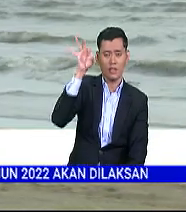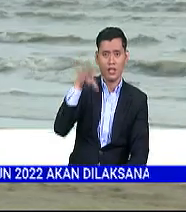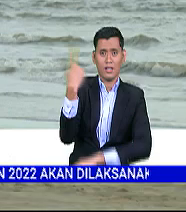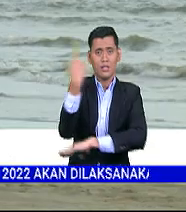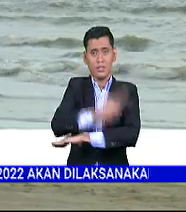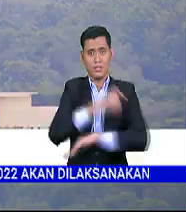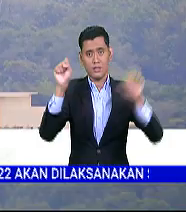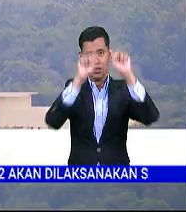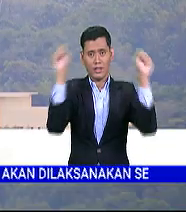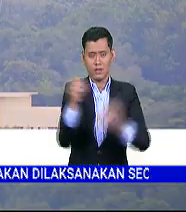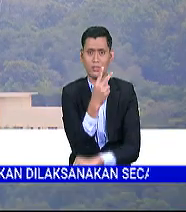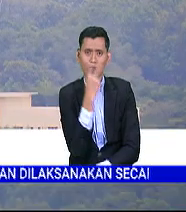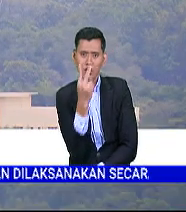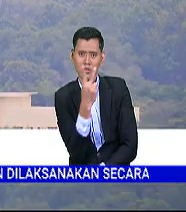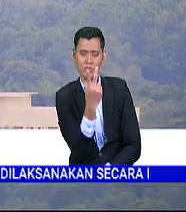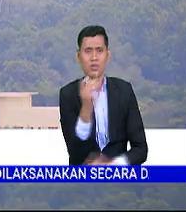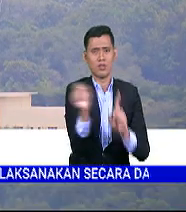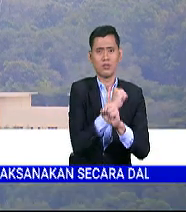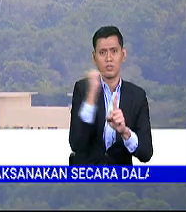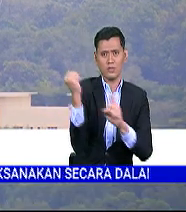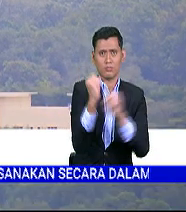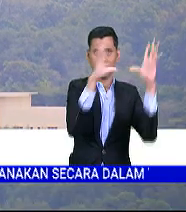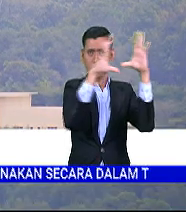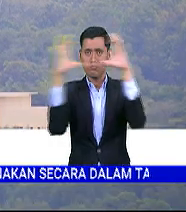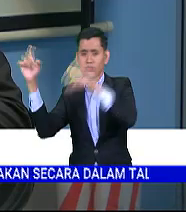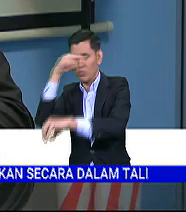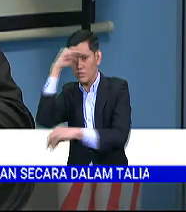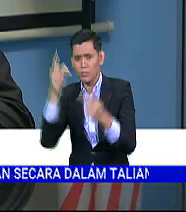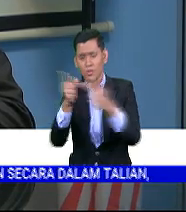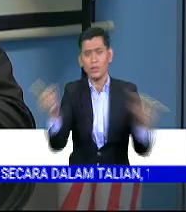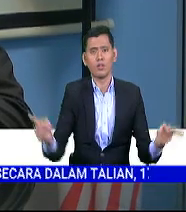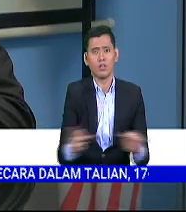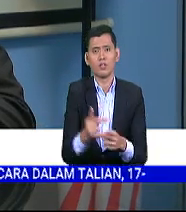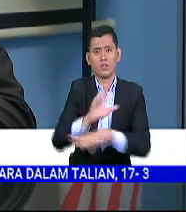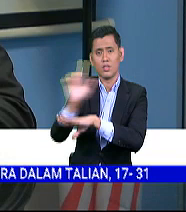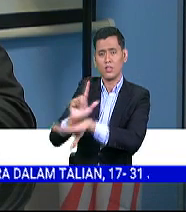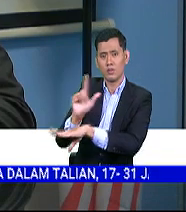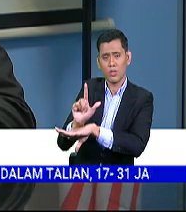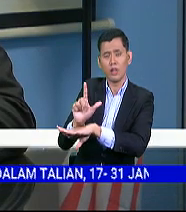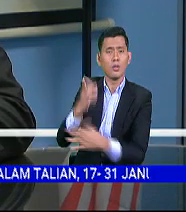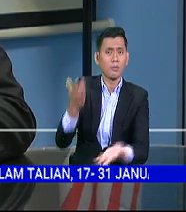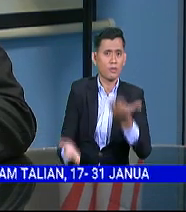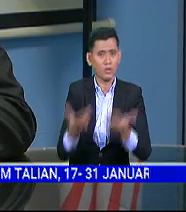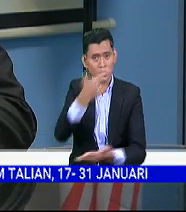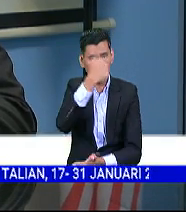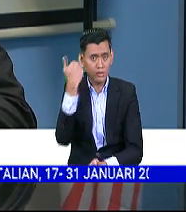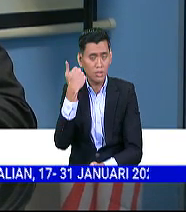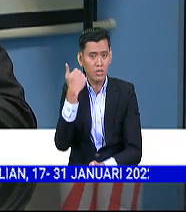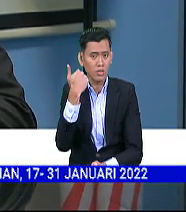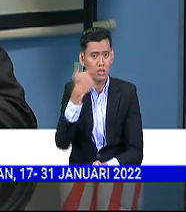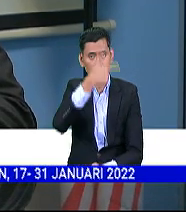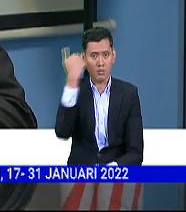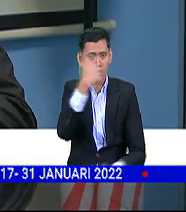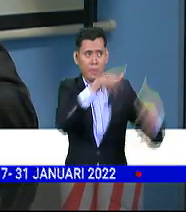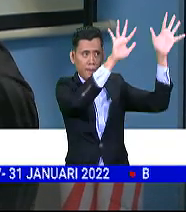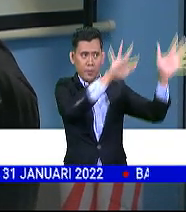kru RTM mendapati keadaan berjerebu di seluruh kawasan Labuan. Keadaan ini mungkin disumbangkan oleh faktor